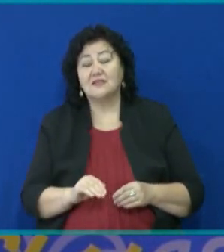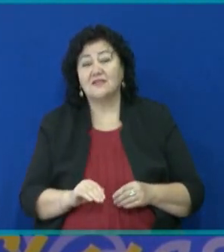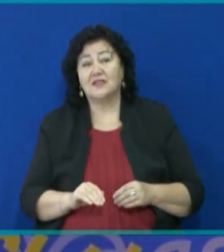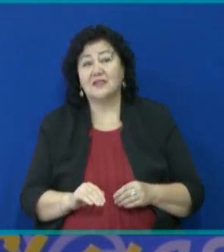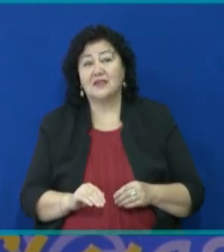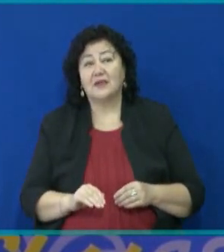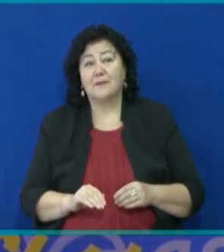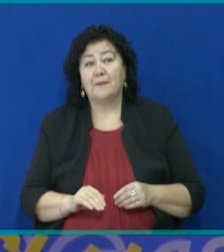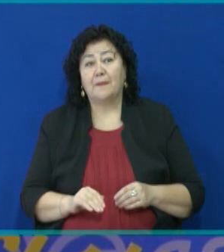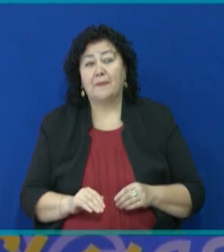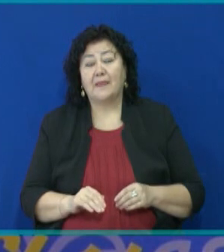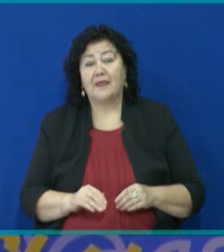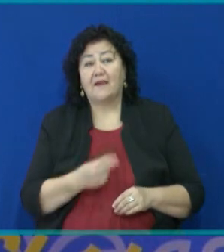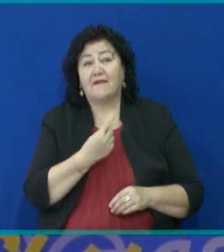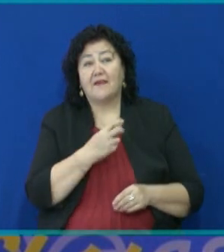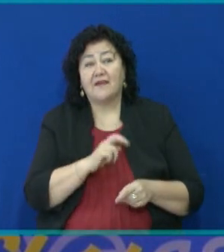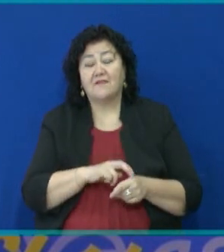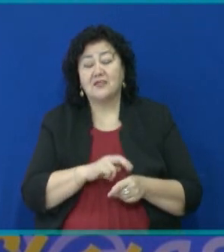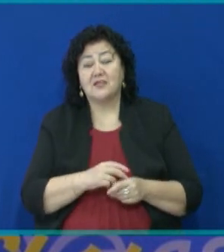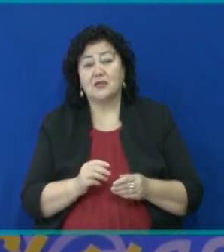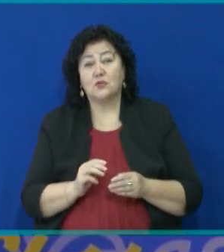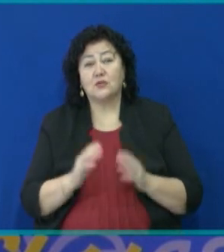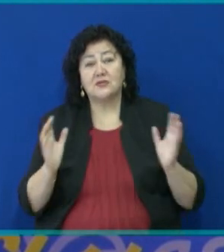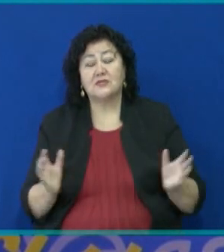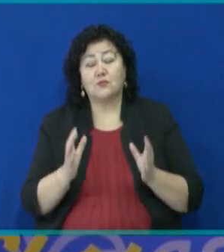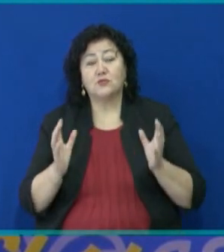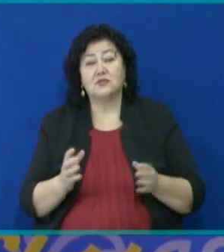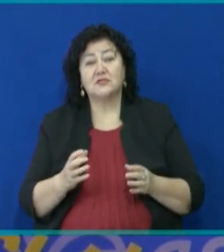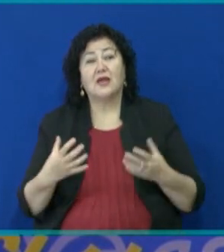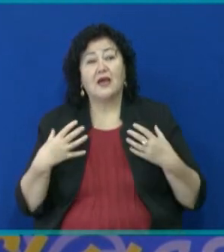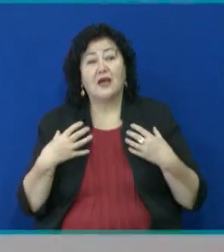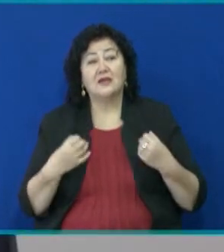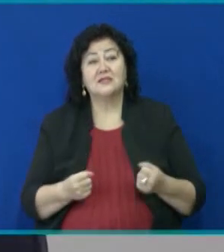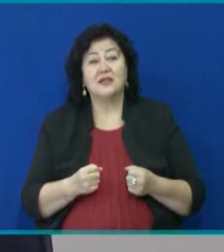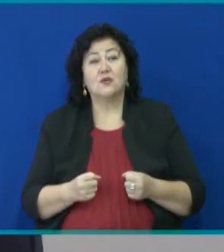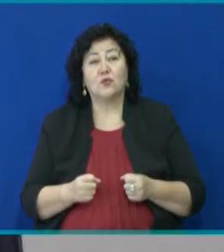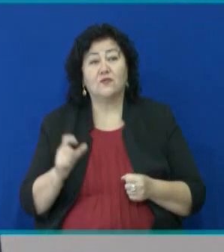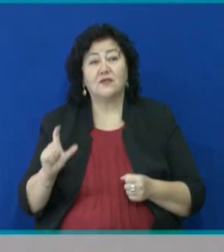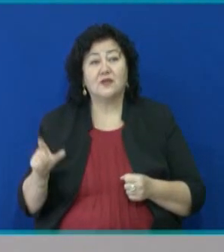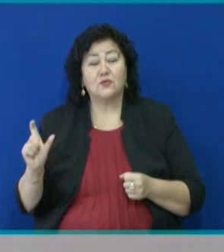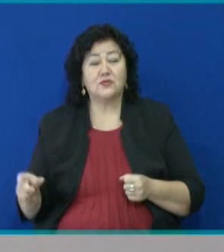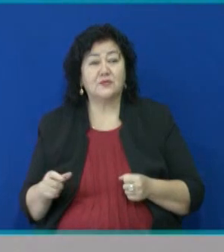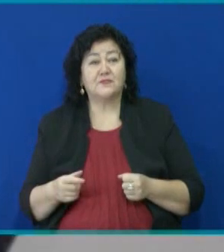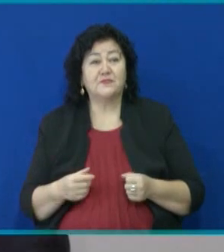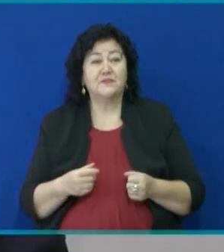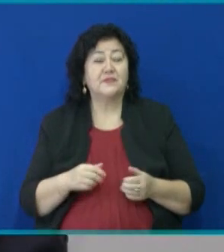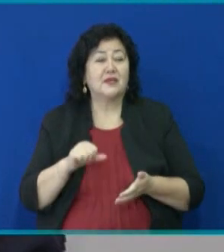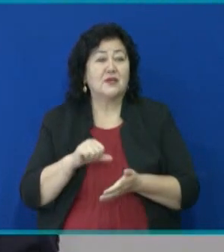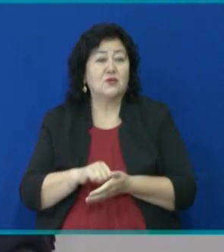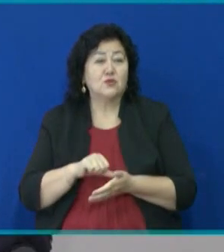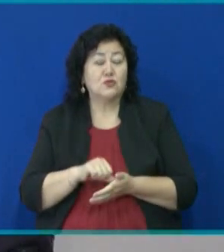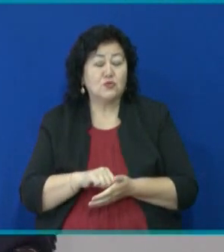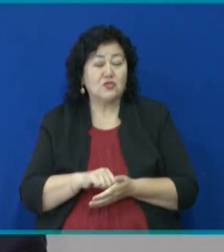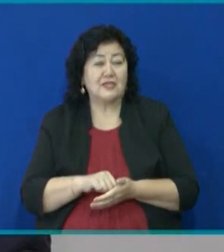занимаются улучшением здоровья населения, вносят свой вклад в развитие здравоохранения. В актовом зале с участием министра Якима